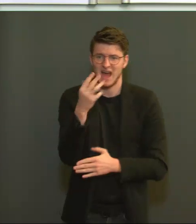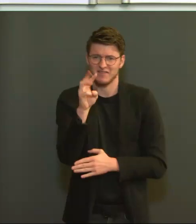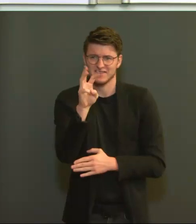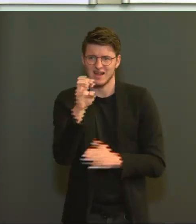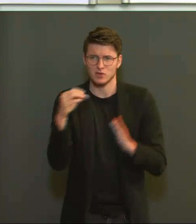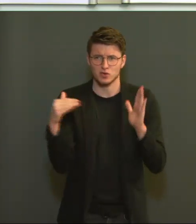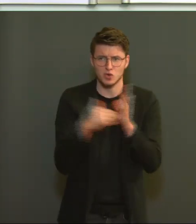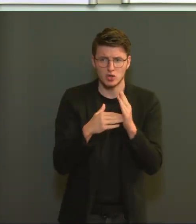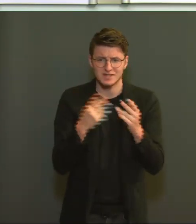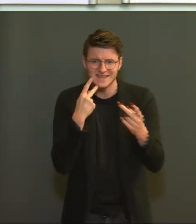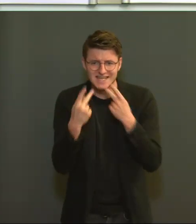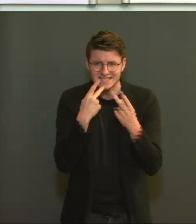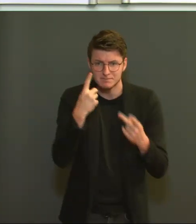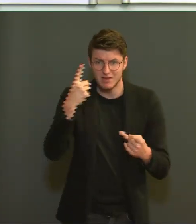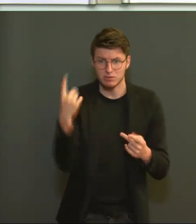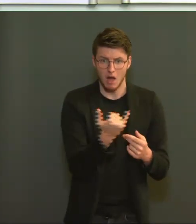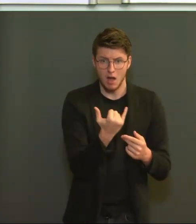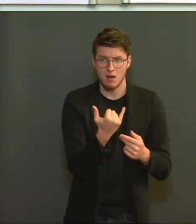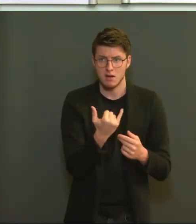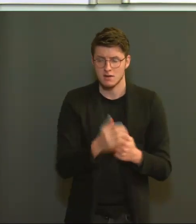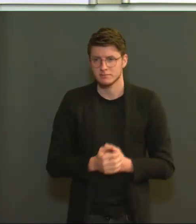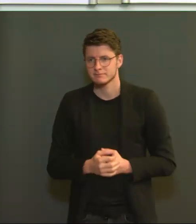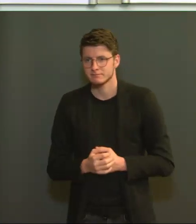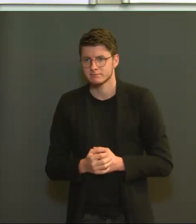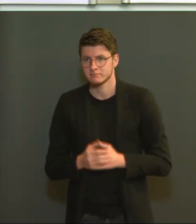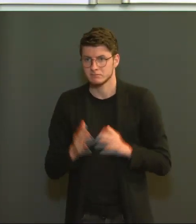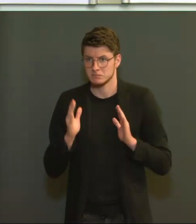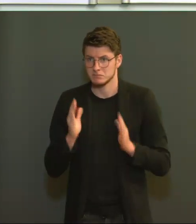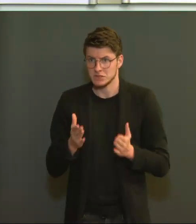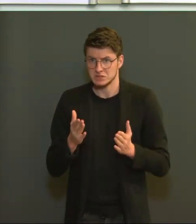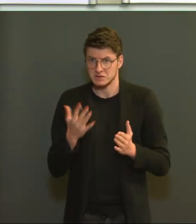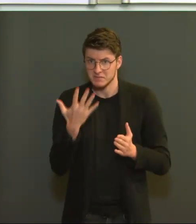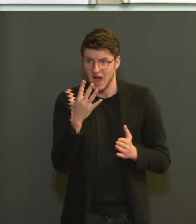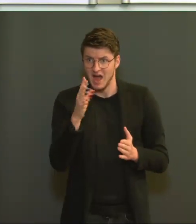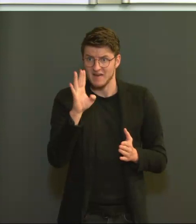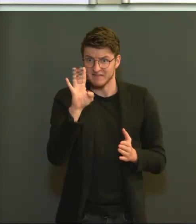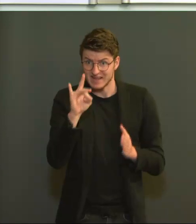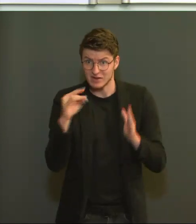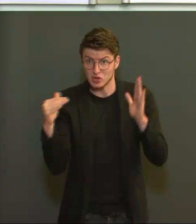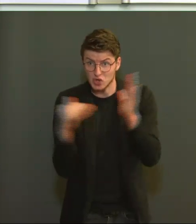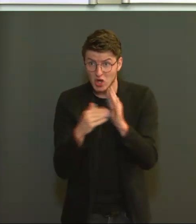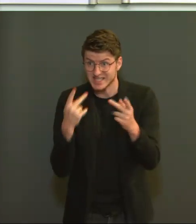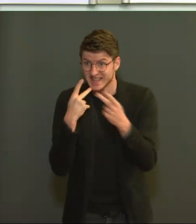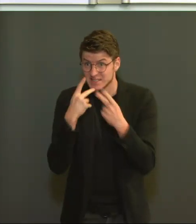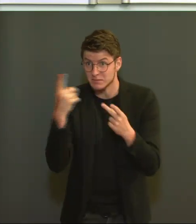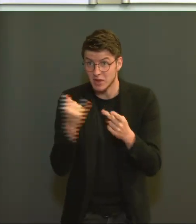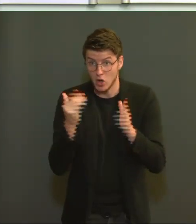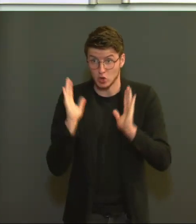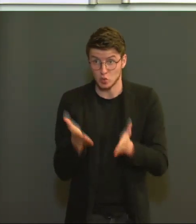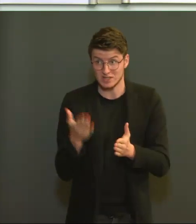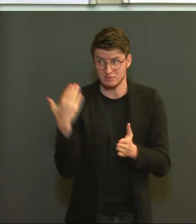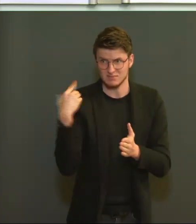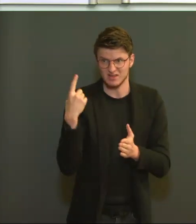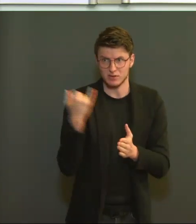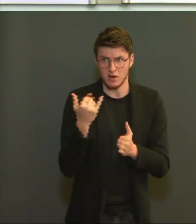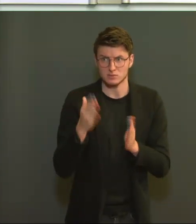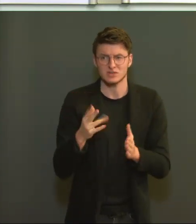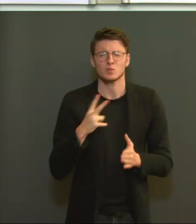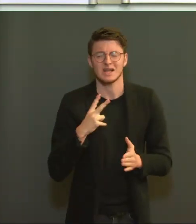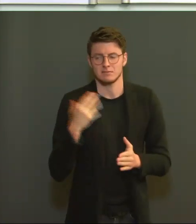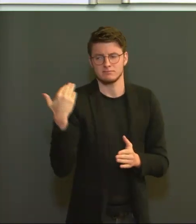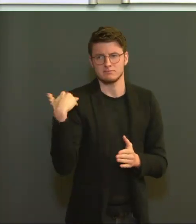uitgevoerd. Met uitschieters tot 45.000 testen per dag afgelopen woensdag.